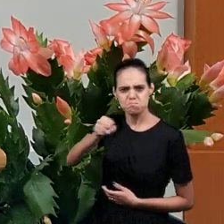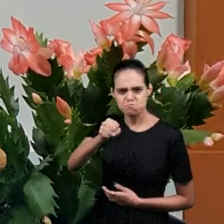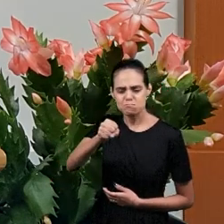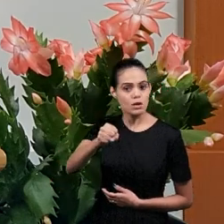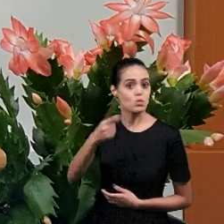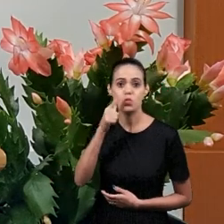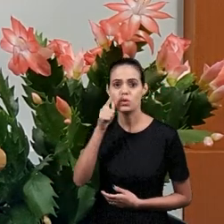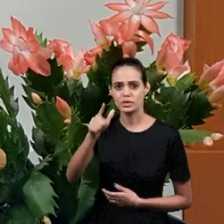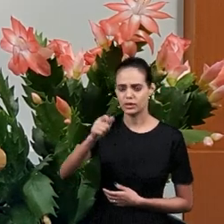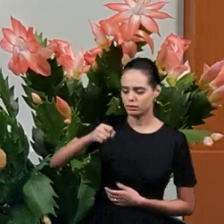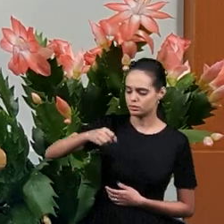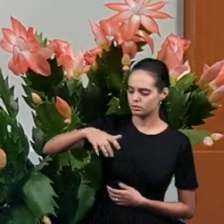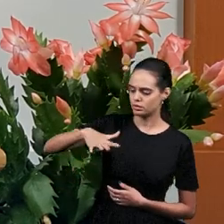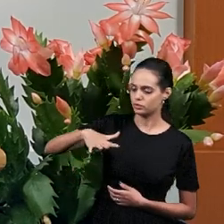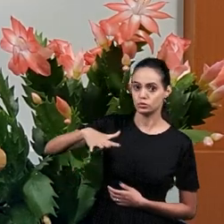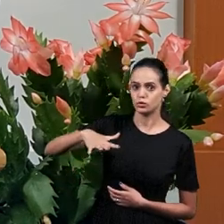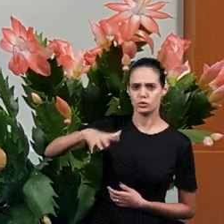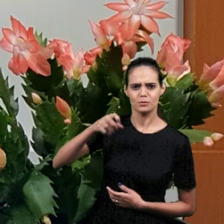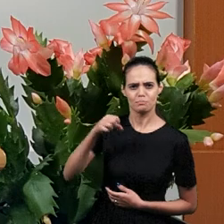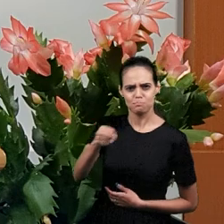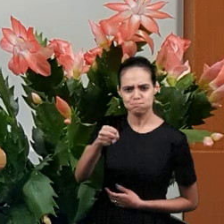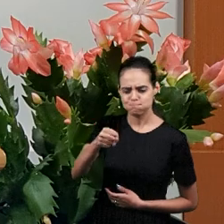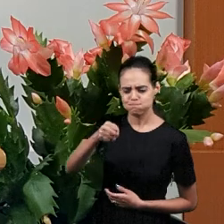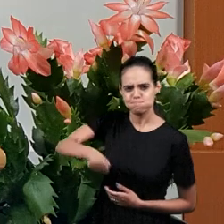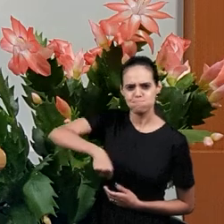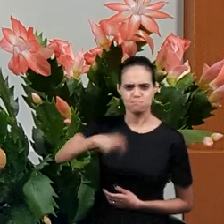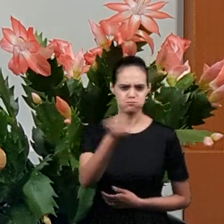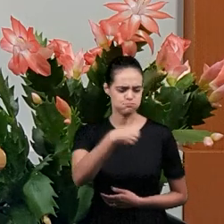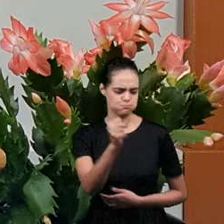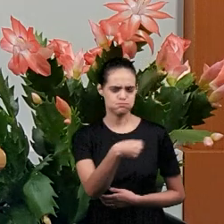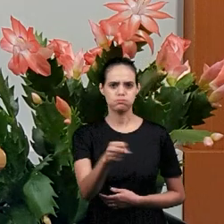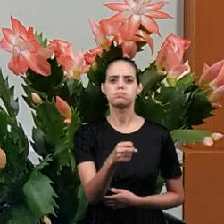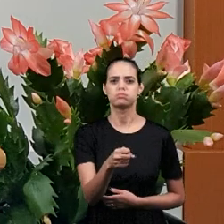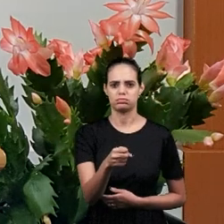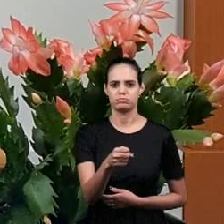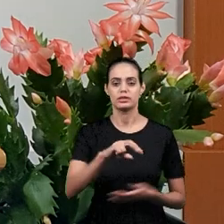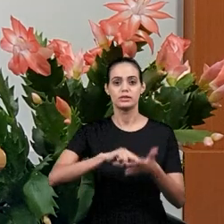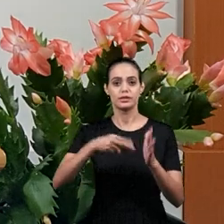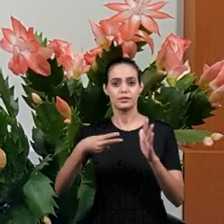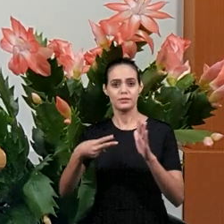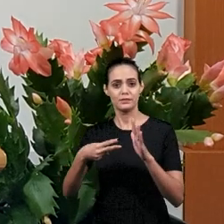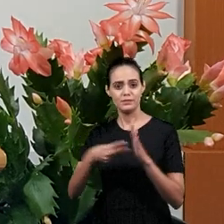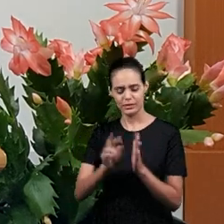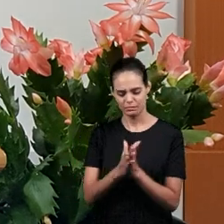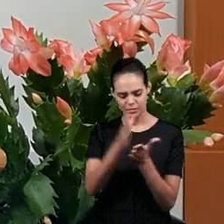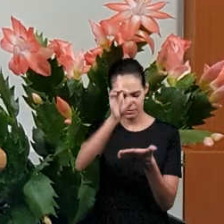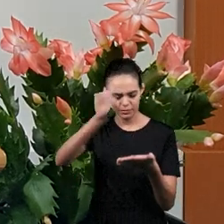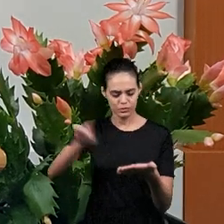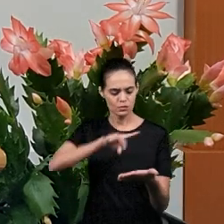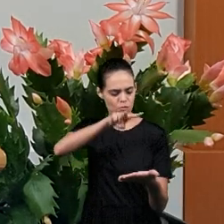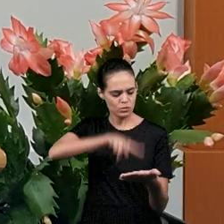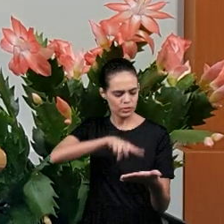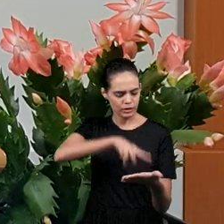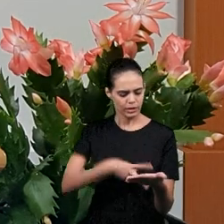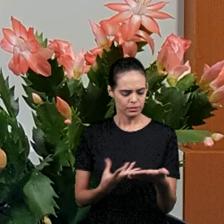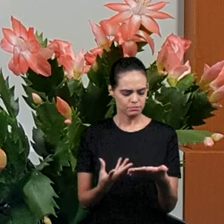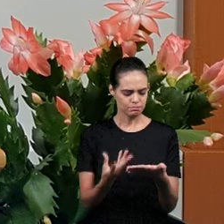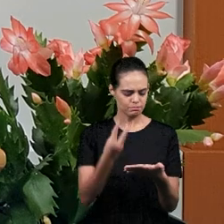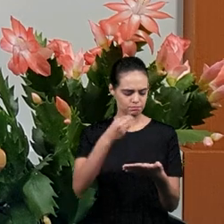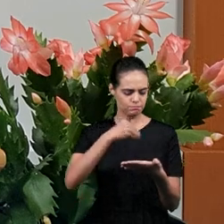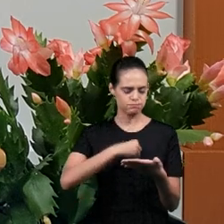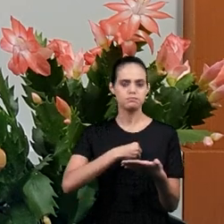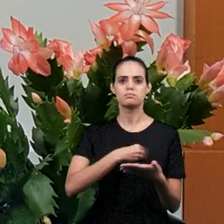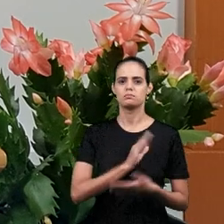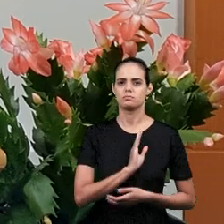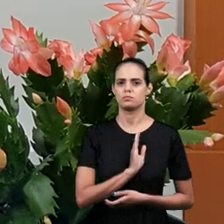les hommes de ce dernier moment. C'est l'œuvre de l'esprit qui est accrochée à la parole. Il n'a pas une autre parole, il n'a pas un changement, c'est le